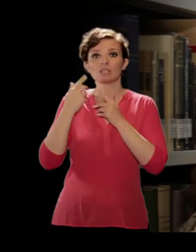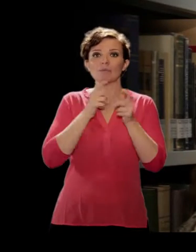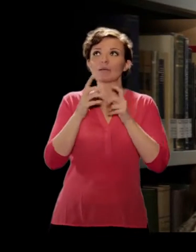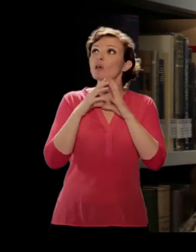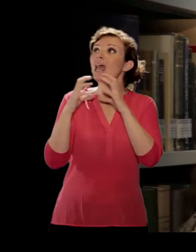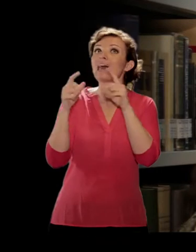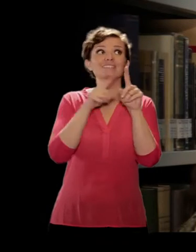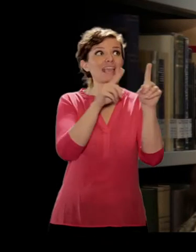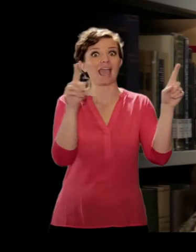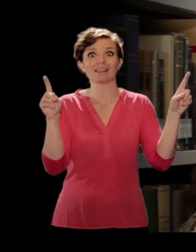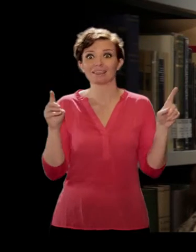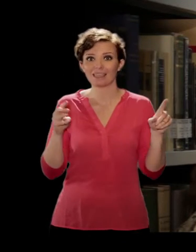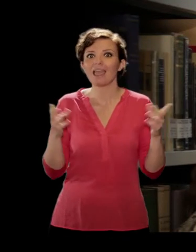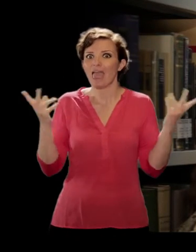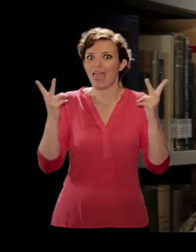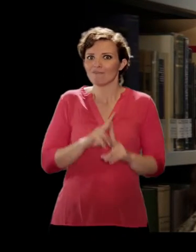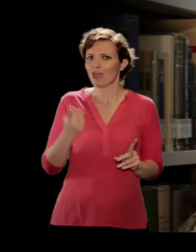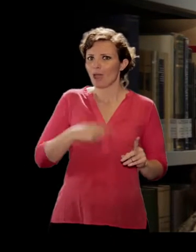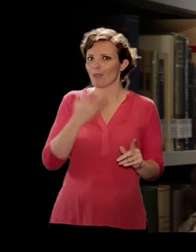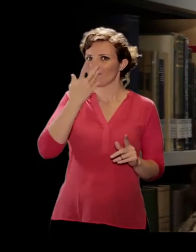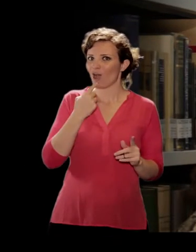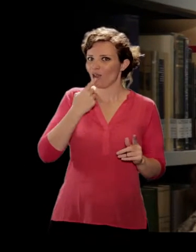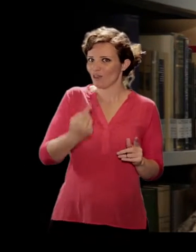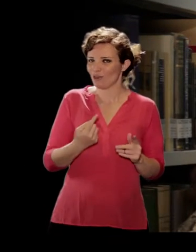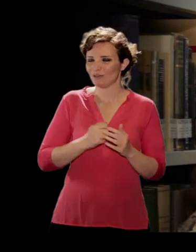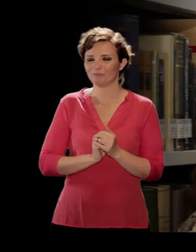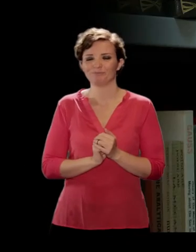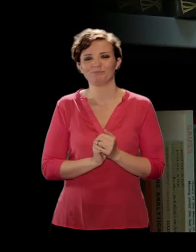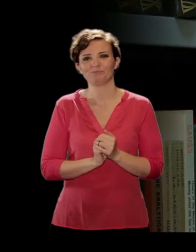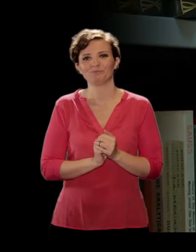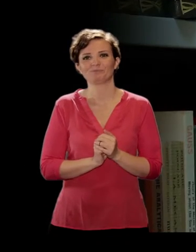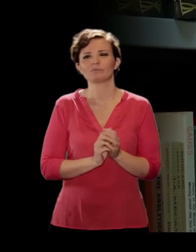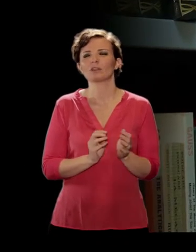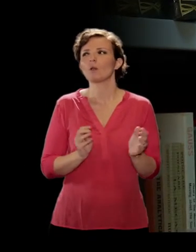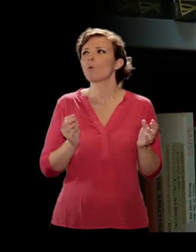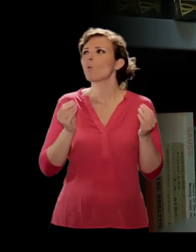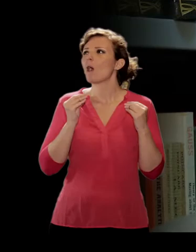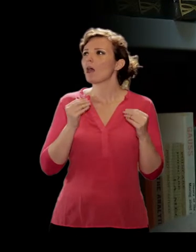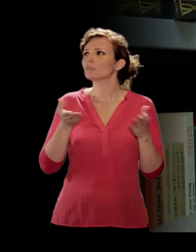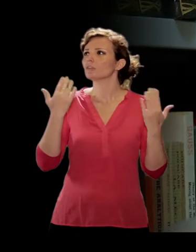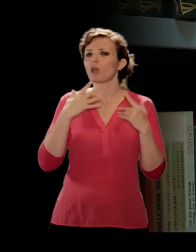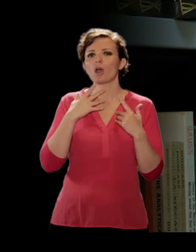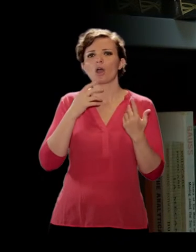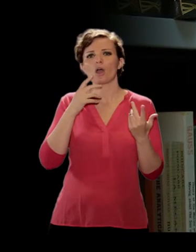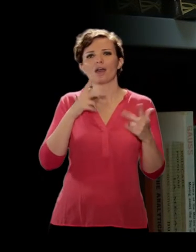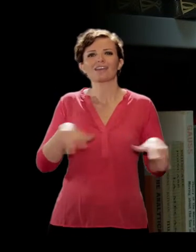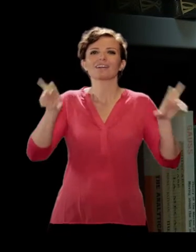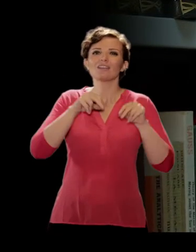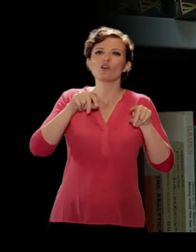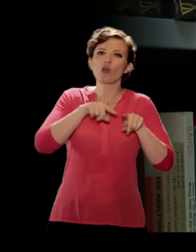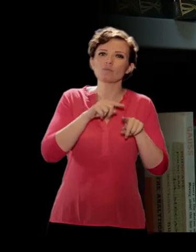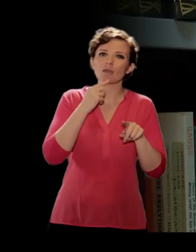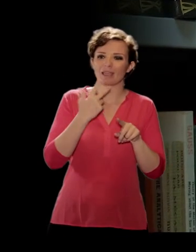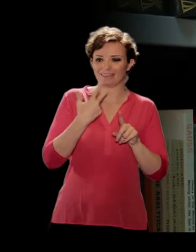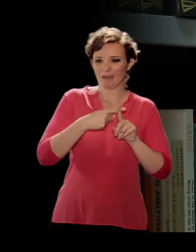rapporti con le aziende e in effetti è di questo aspetto che vorrei parlare. Da quando è stata istituita la riforma del 3+2, quindi da